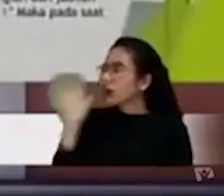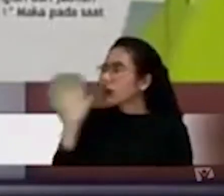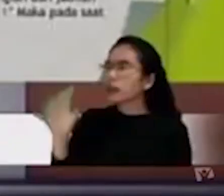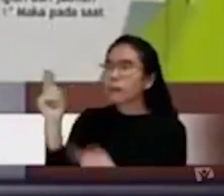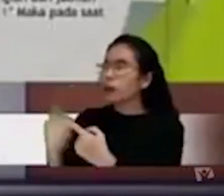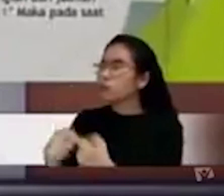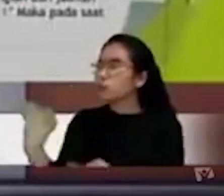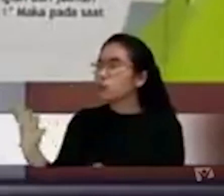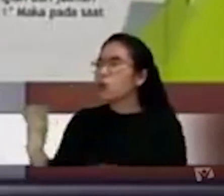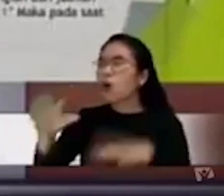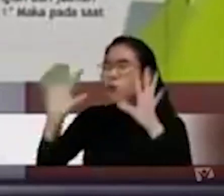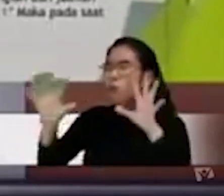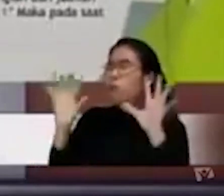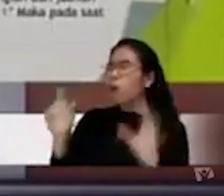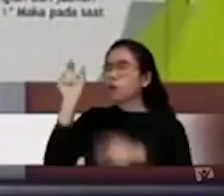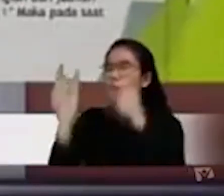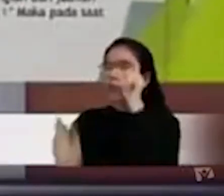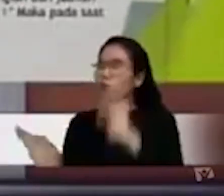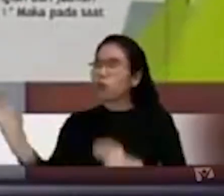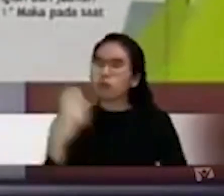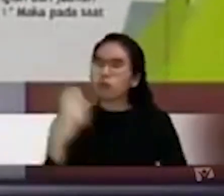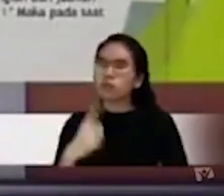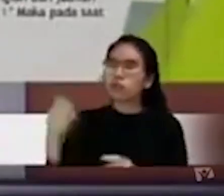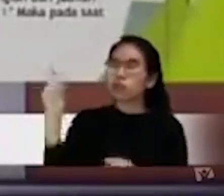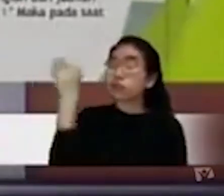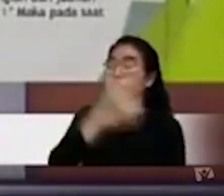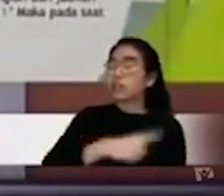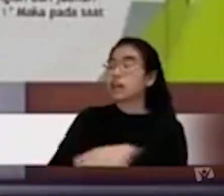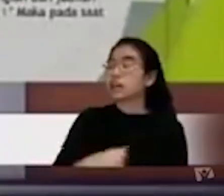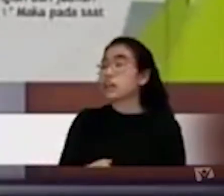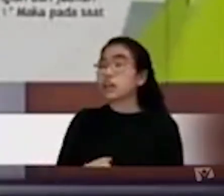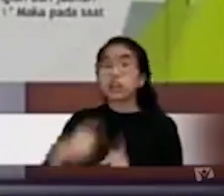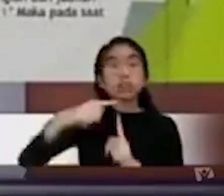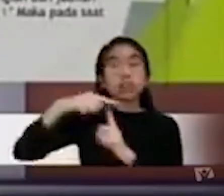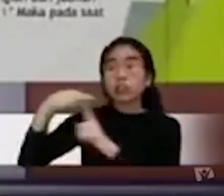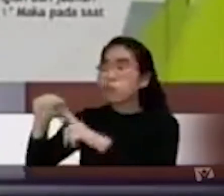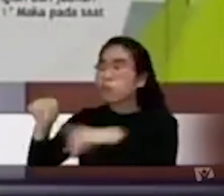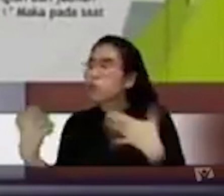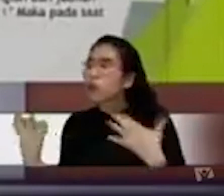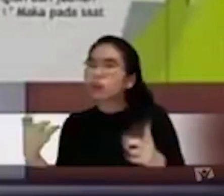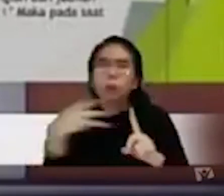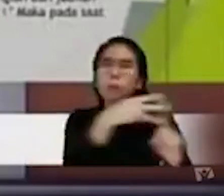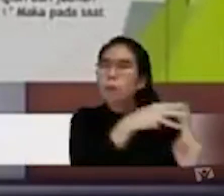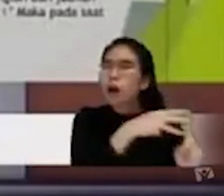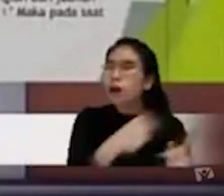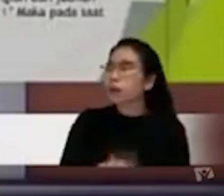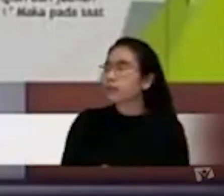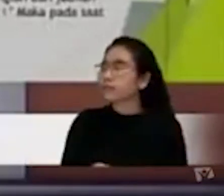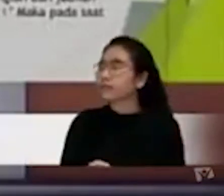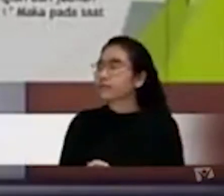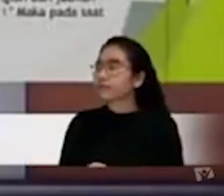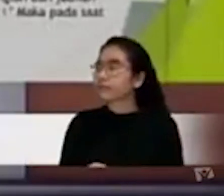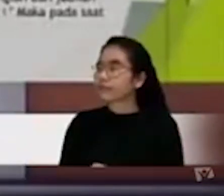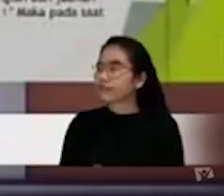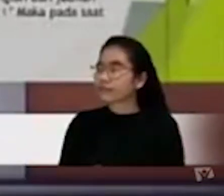barat dan duduk makan bersama-sama dengan Abraham, Ishak, Yakub di dalam kerajaan sorga.